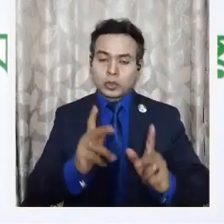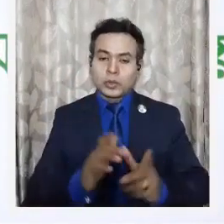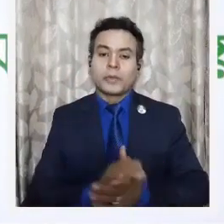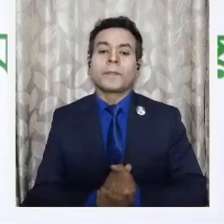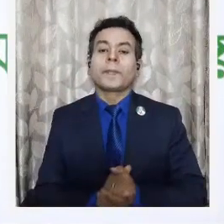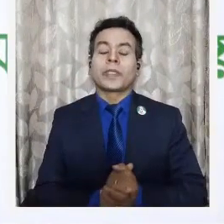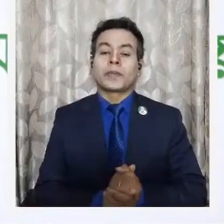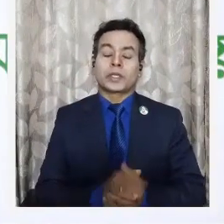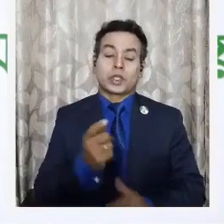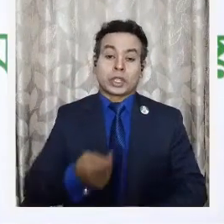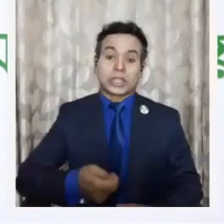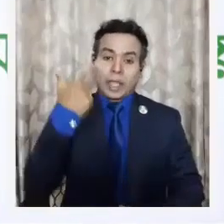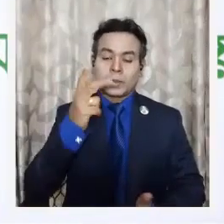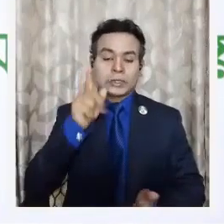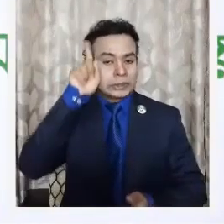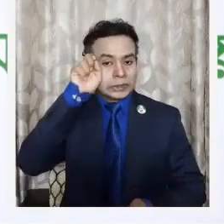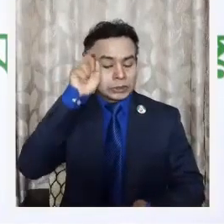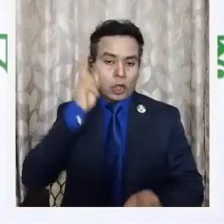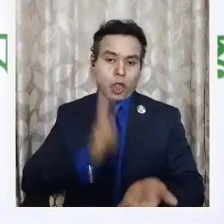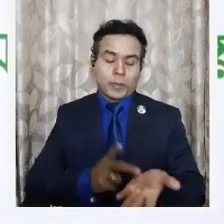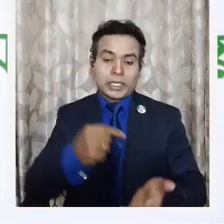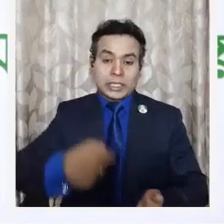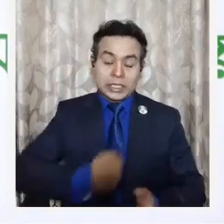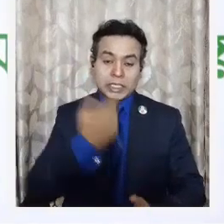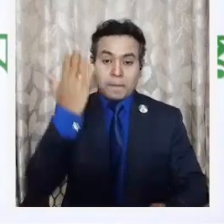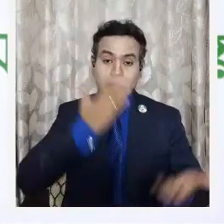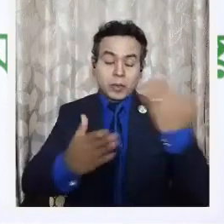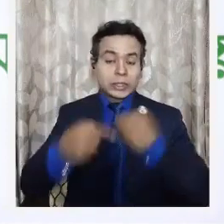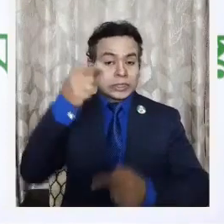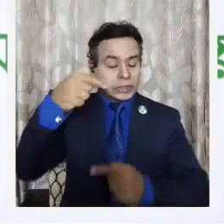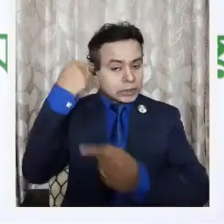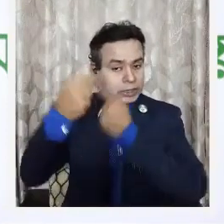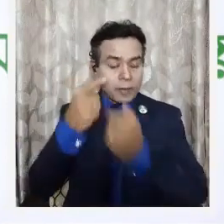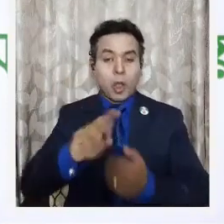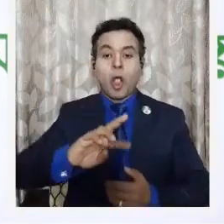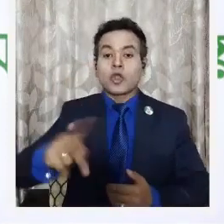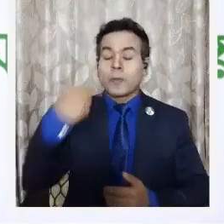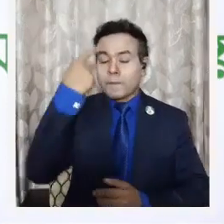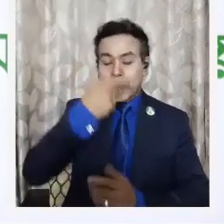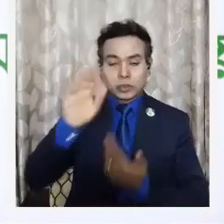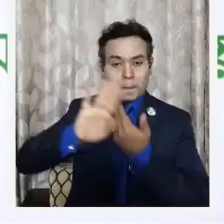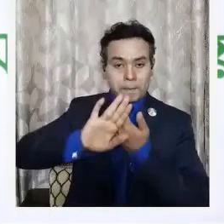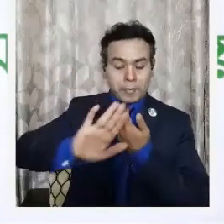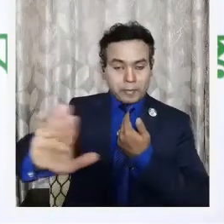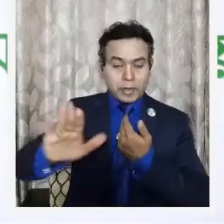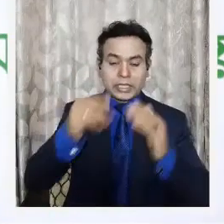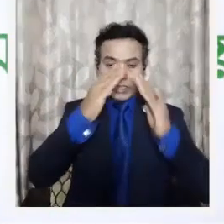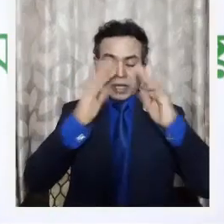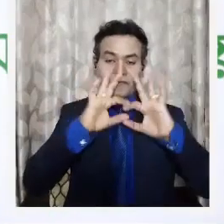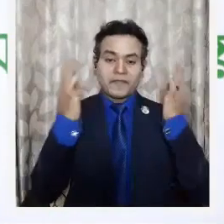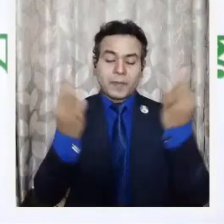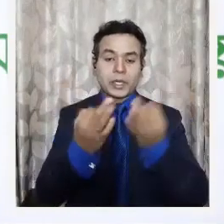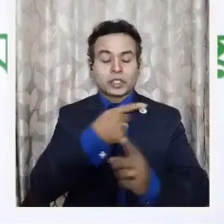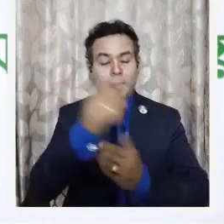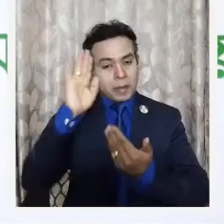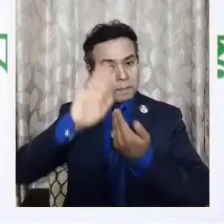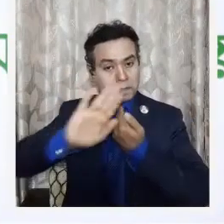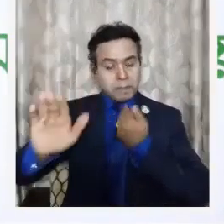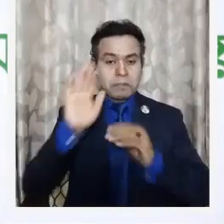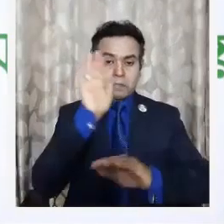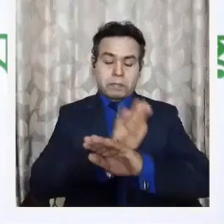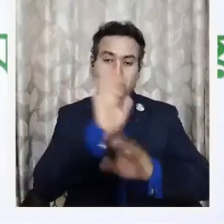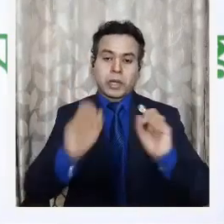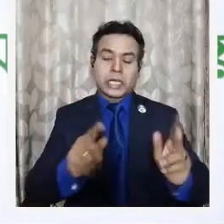কাজেই নিজেকে সুরক্ষিত রাখার বিবেচনা আপনি সর্বাধিক গুরুত্ব দিবেন। নিজেকে কীভাবে সুরক্ষিত রাখবেন, আপনার পাশের